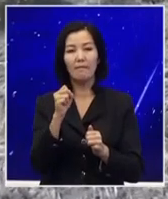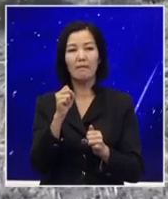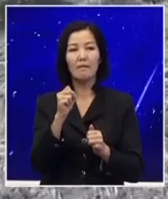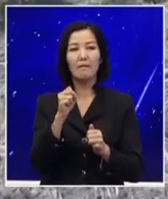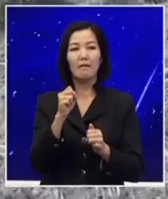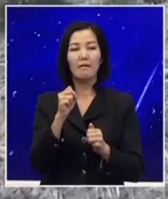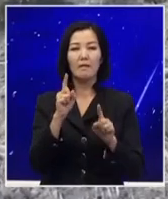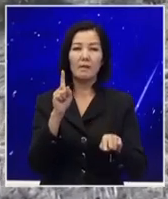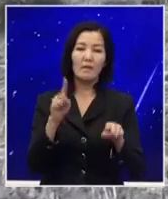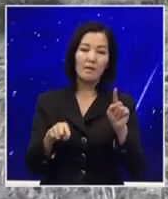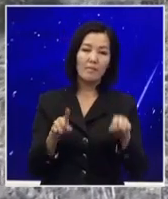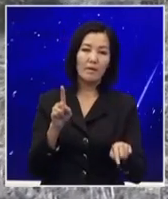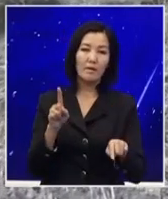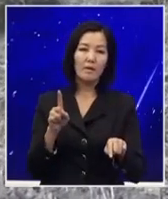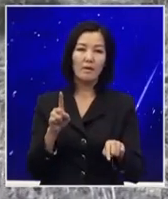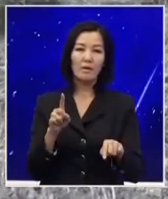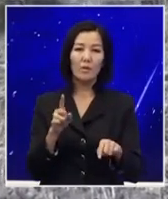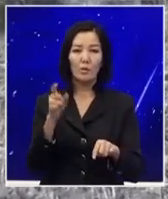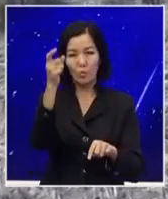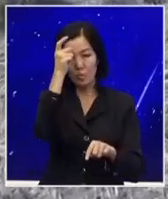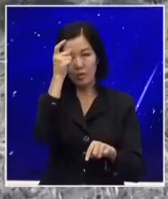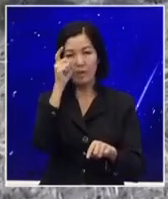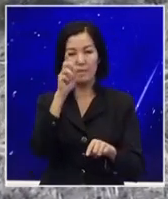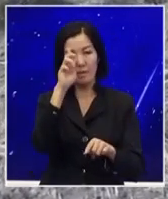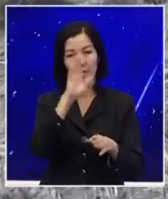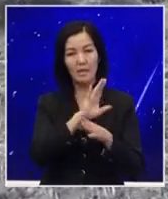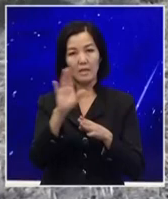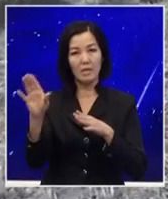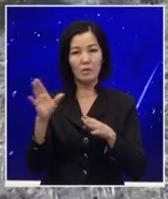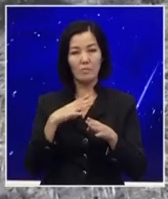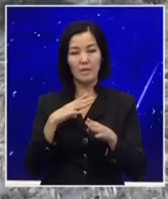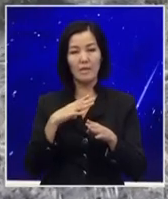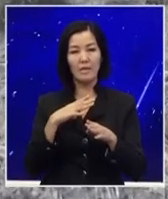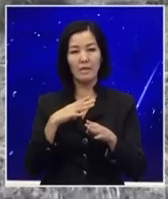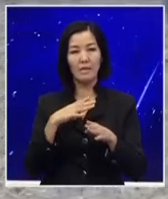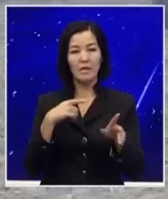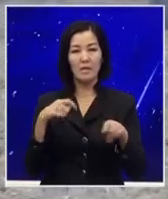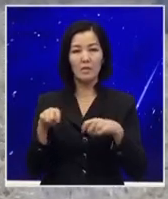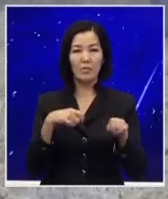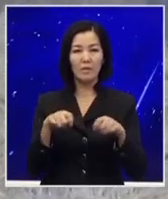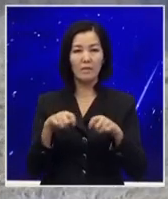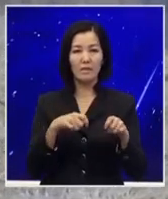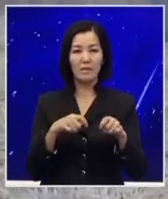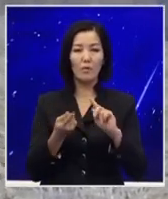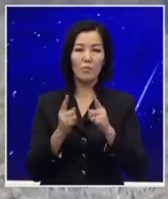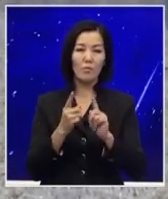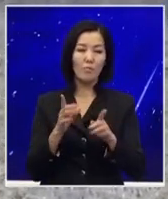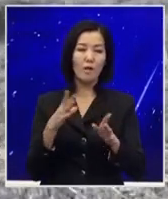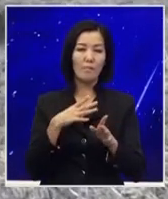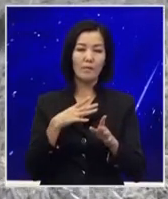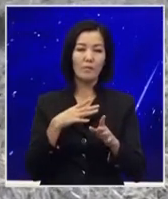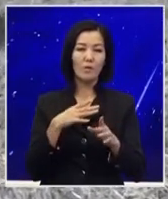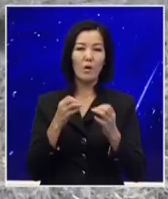кейбір шаруашылықтар Турция мемлекетімен де сауда саттықтар жасап, сол кісілерменен өнім алмасуда. Бұның